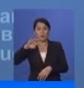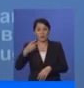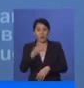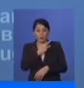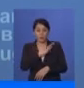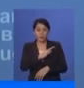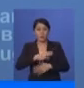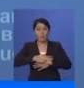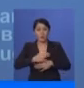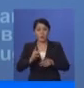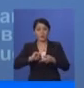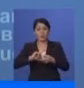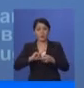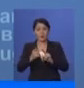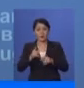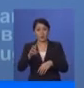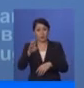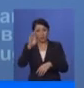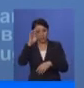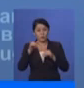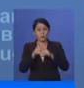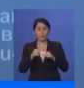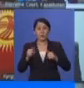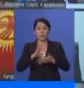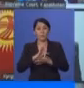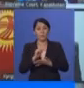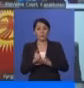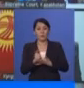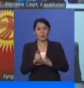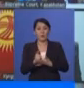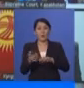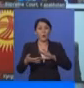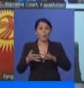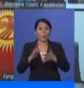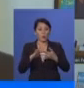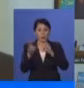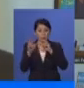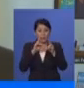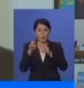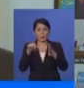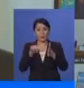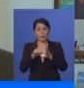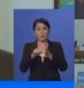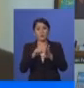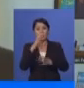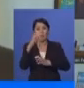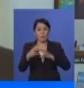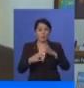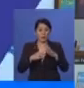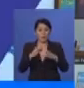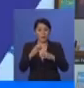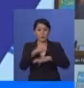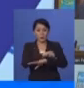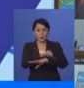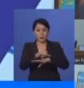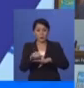отырып, ауқымды реформалар жасап, елдің үдемелі дамуын қамтамасыз еттік. Онлайн конференцияға қатысқан халықаралық ұйым өкілдері мен бірқатар